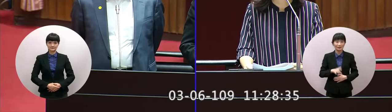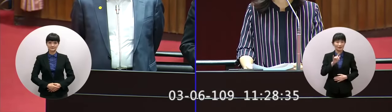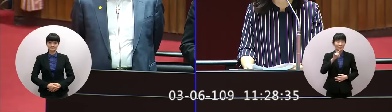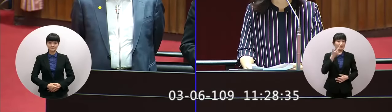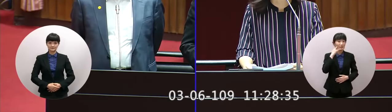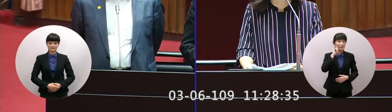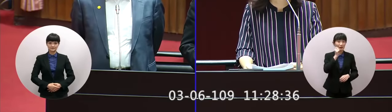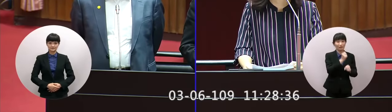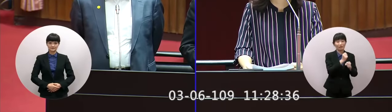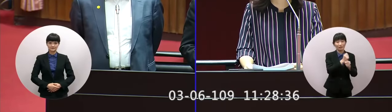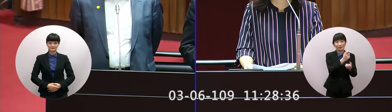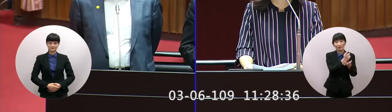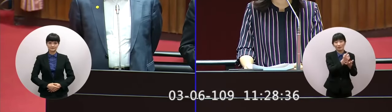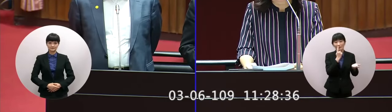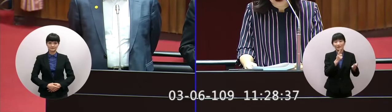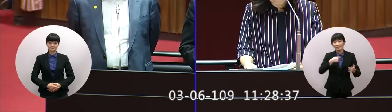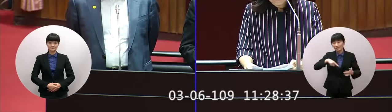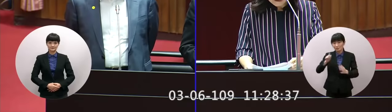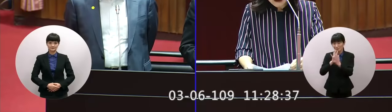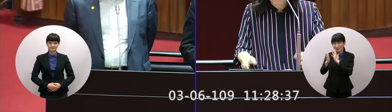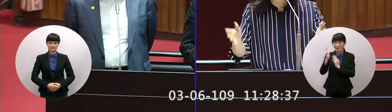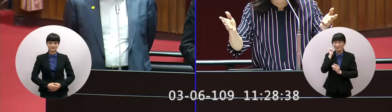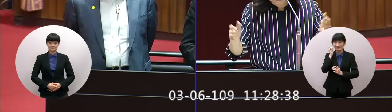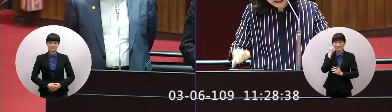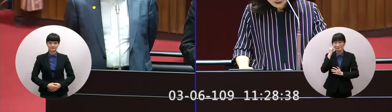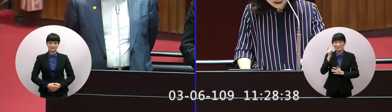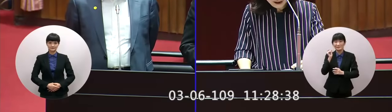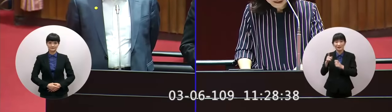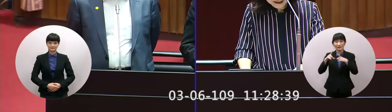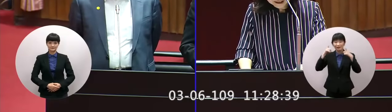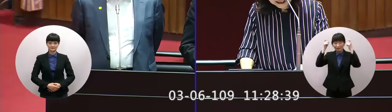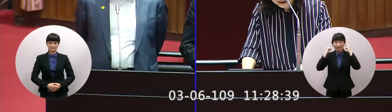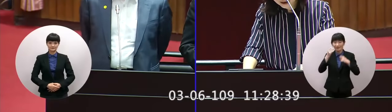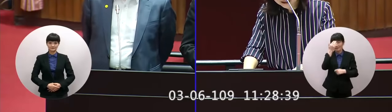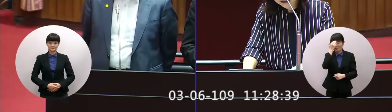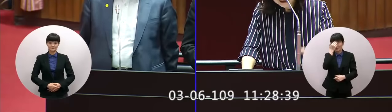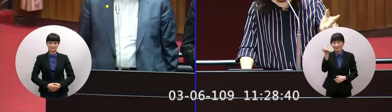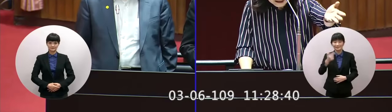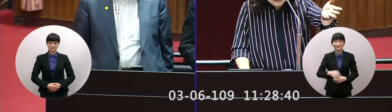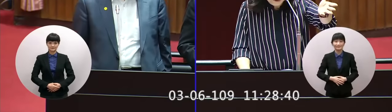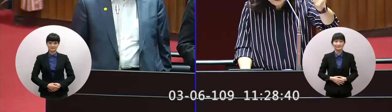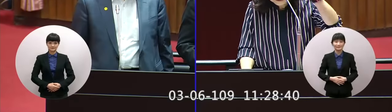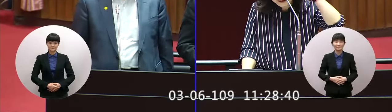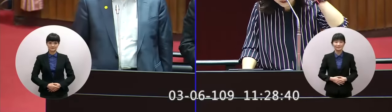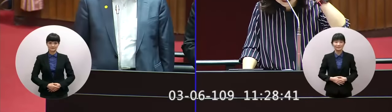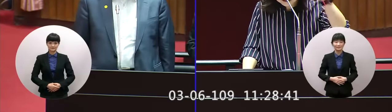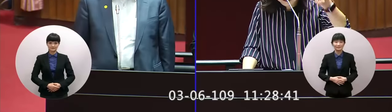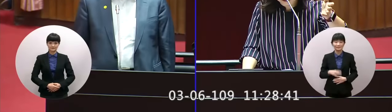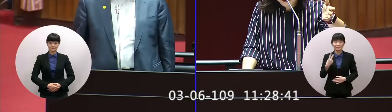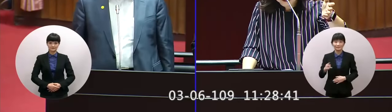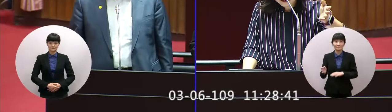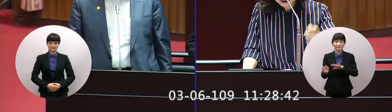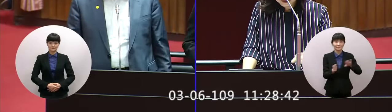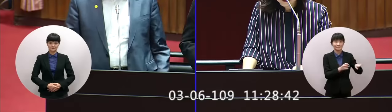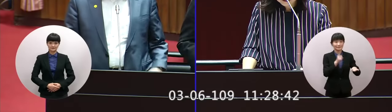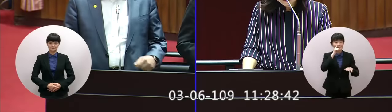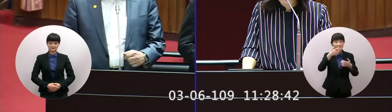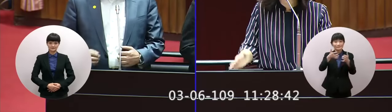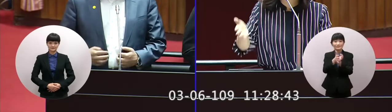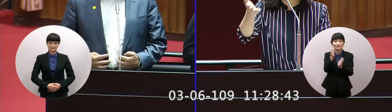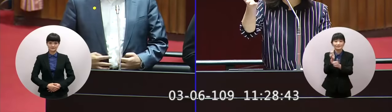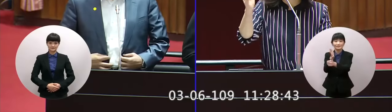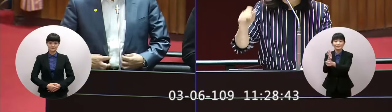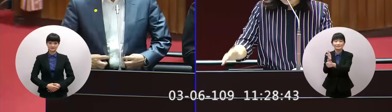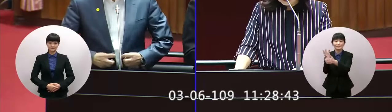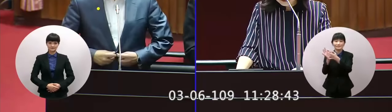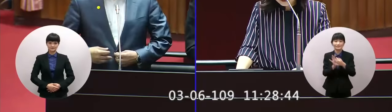班去排队的状况，因为担心会买不到。好，那就请回。好，谢谢。再来，我要请，抱歉，职工部长继续留着。